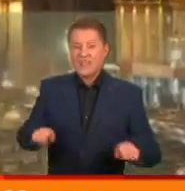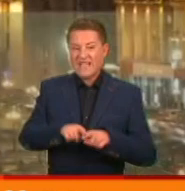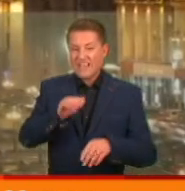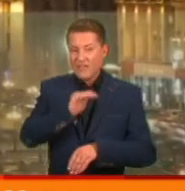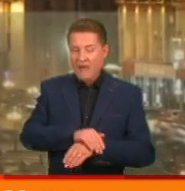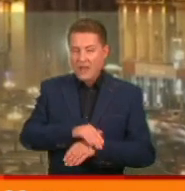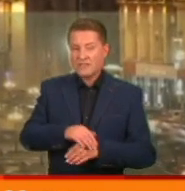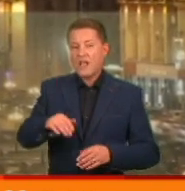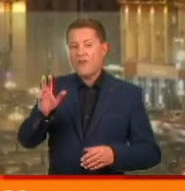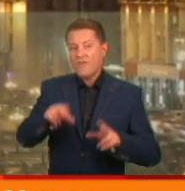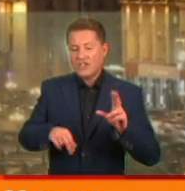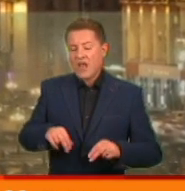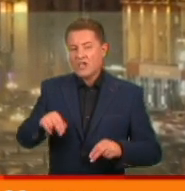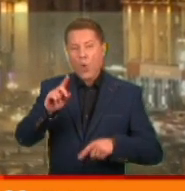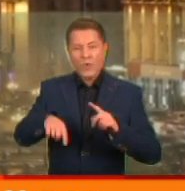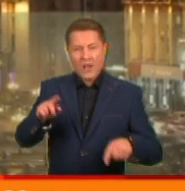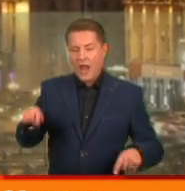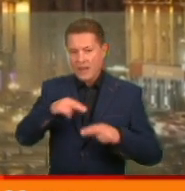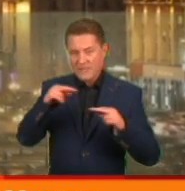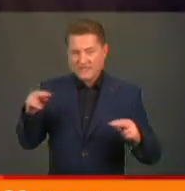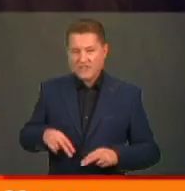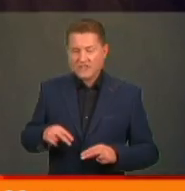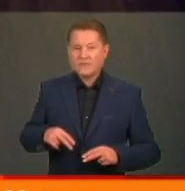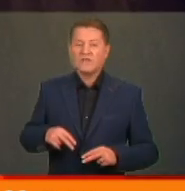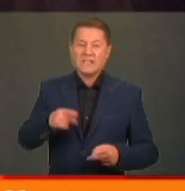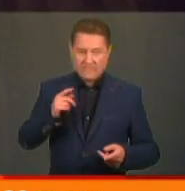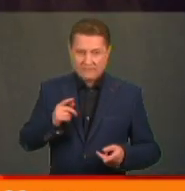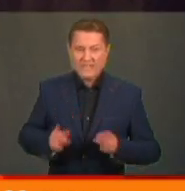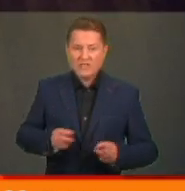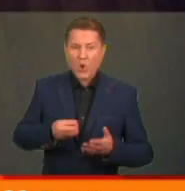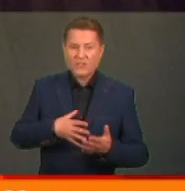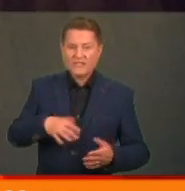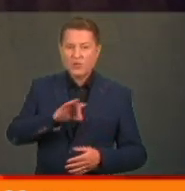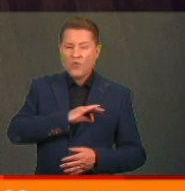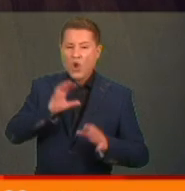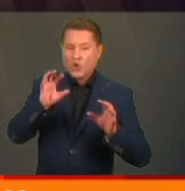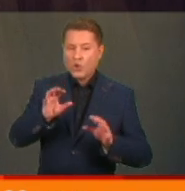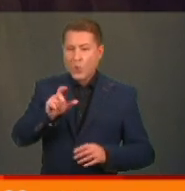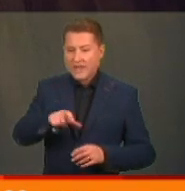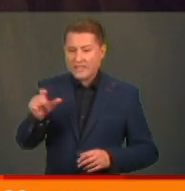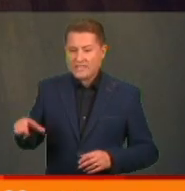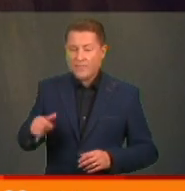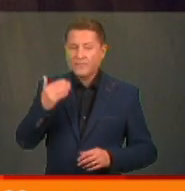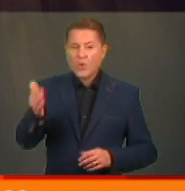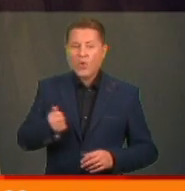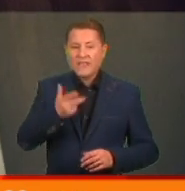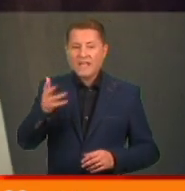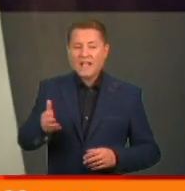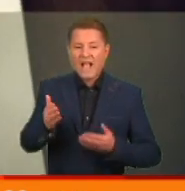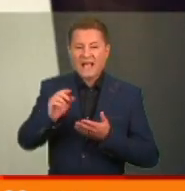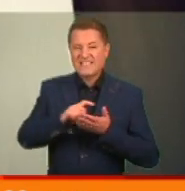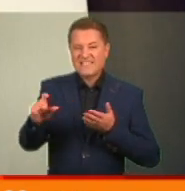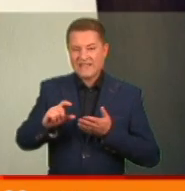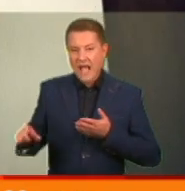вважати унікальними свідченнями? Звісно, оцінювати юристам. Ось ще кілька цитат з протоколу, який помістився на 12